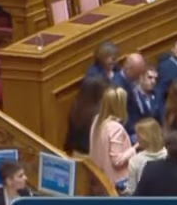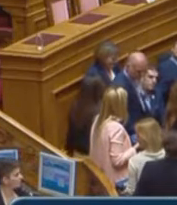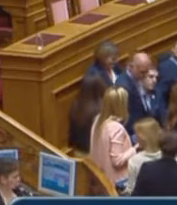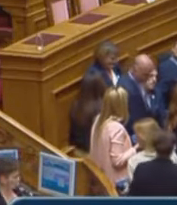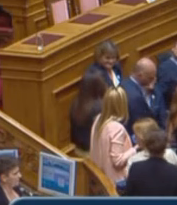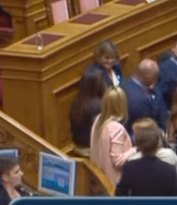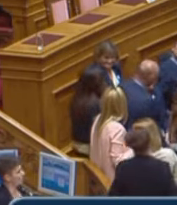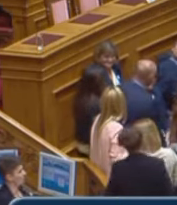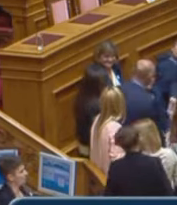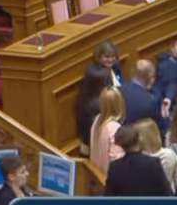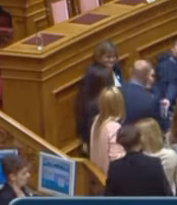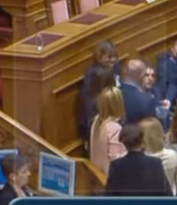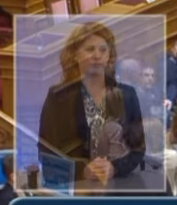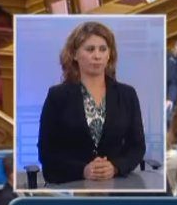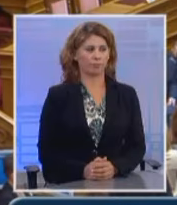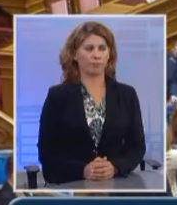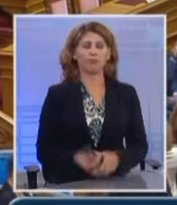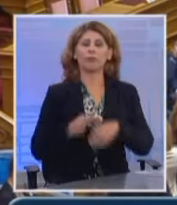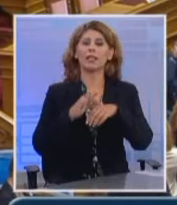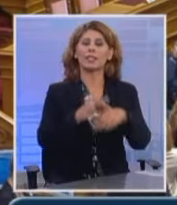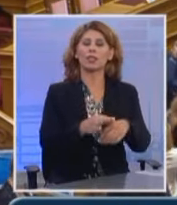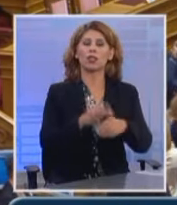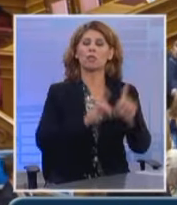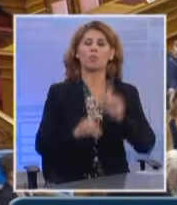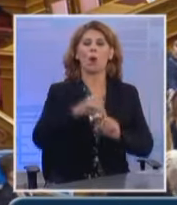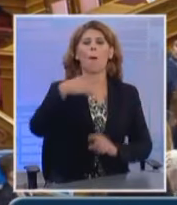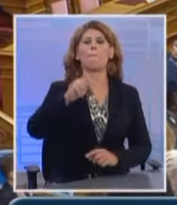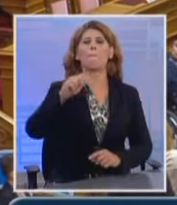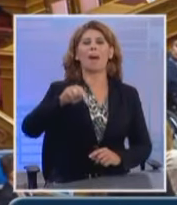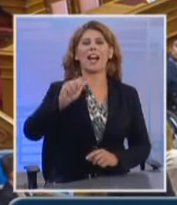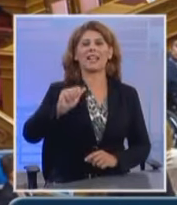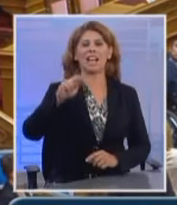Και συνοδός Πάνανος Αριστίδης.